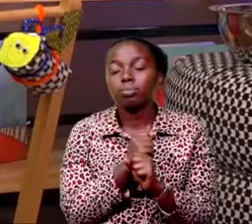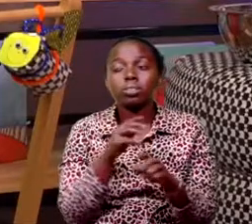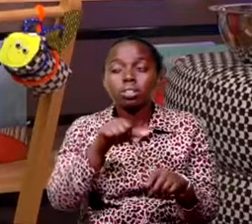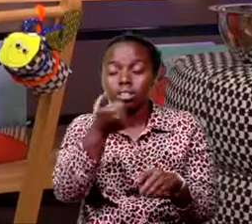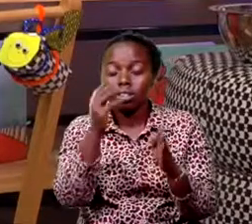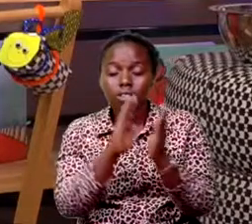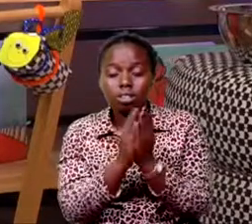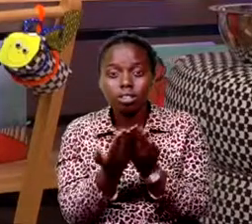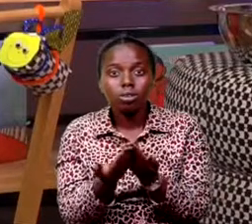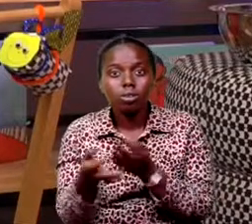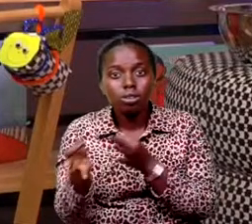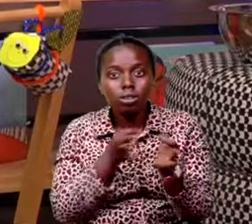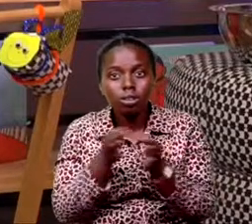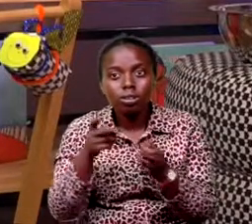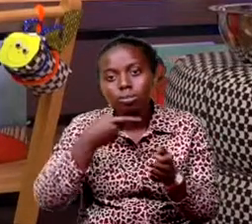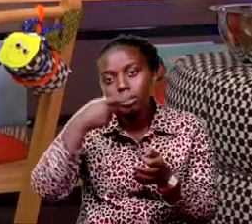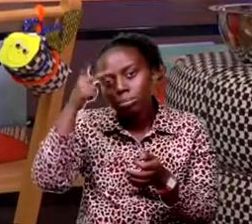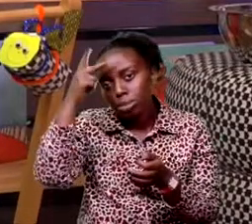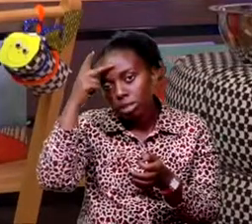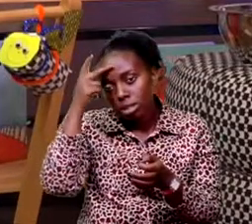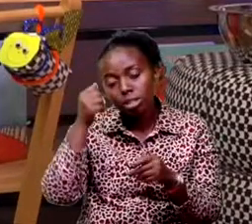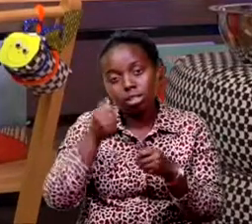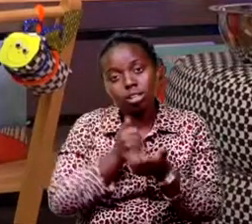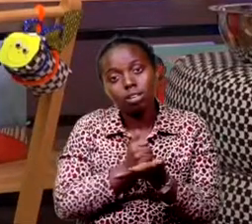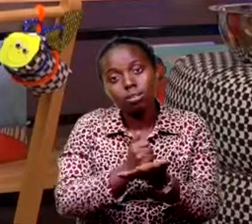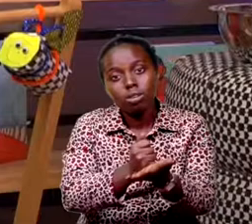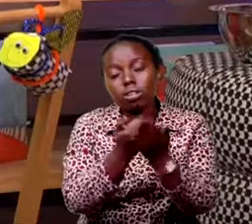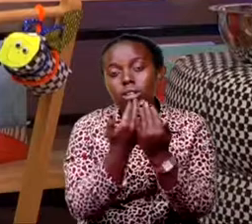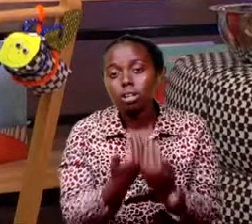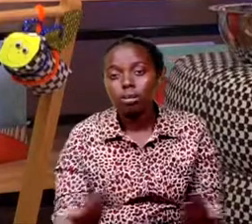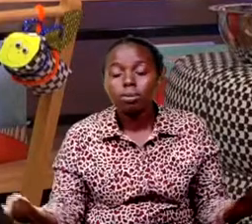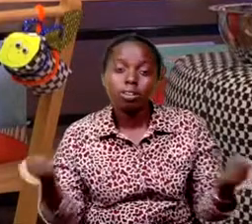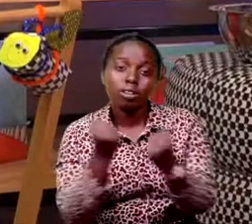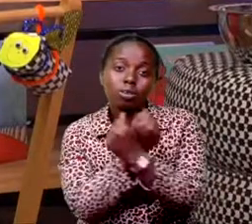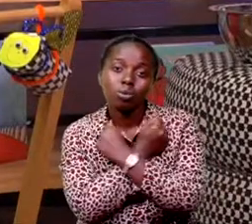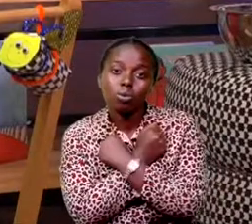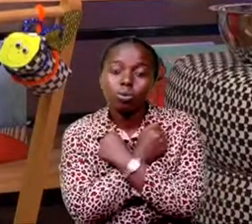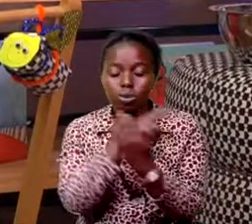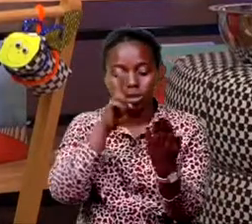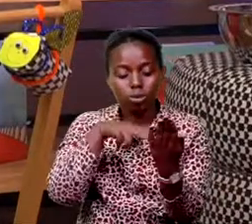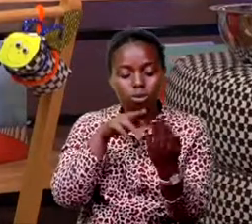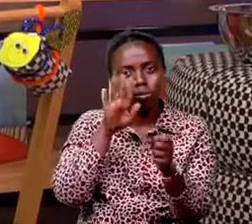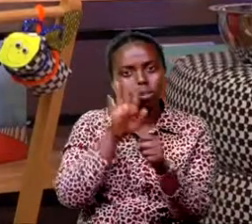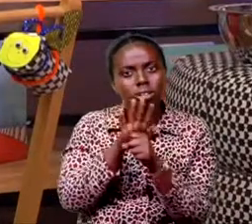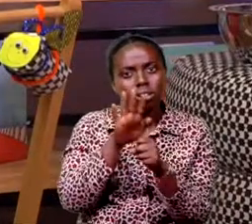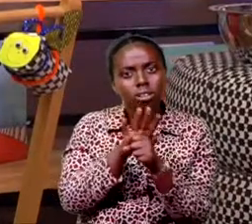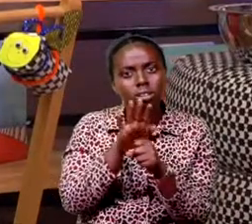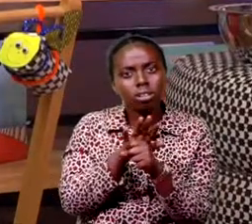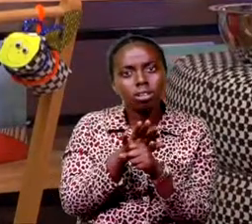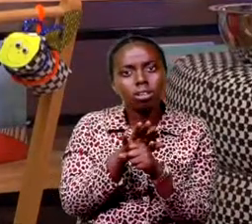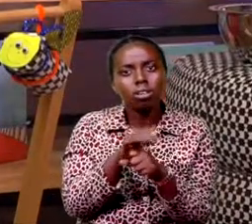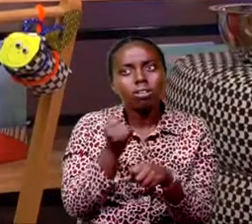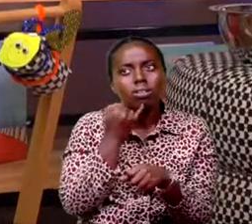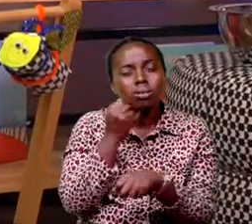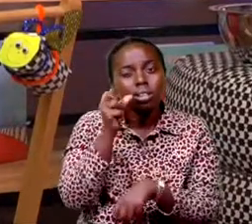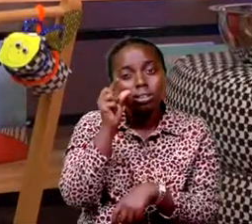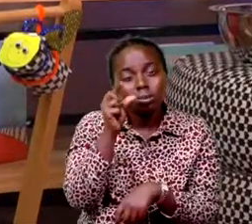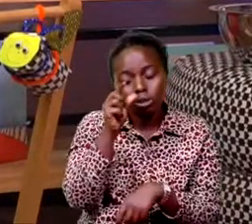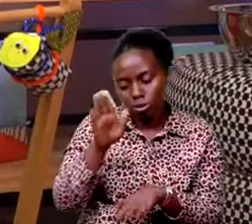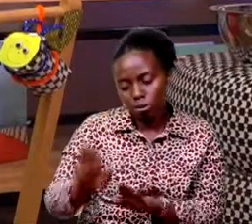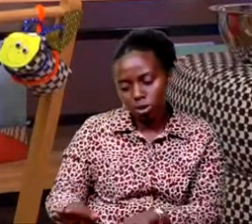Ikindi gitabo nabasobanurira ababyeyi cyafasha abana gukunda gusoma, cyane cyane kubana nabo bakiri